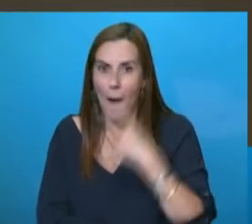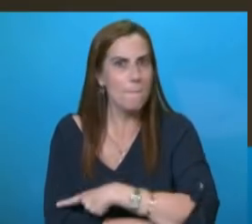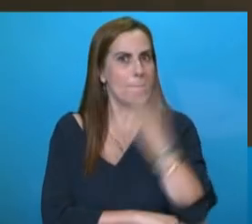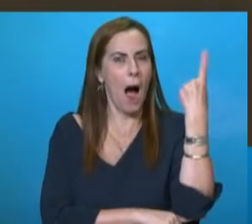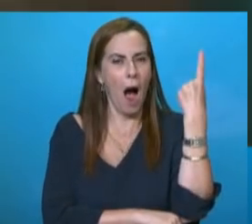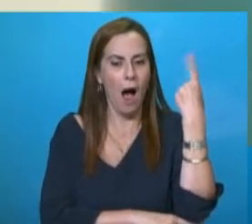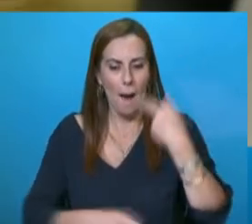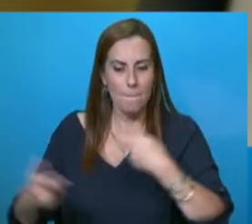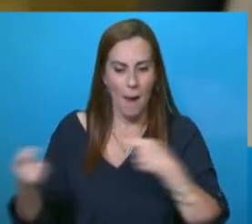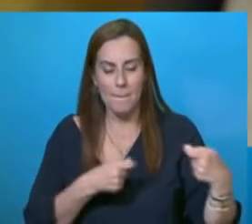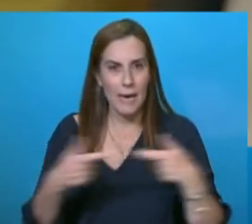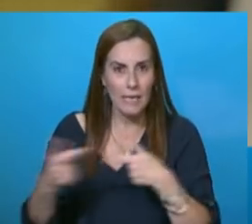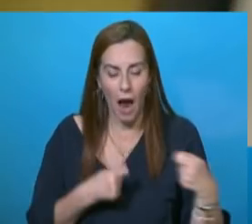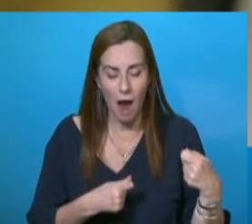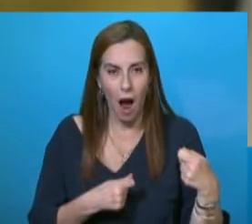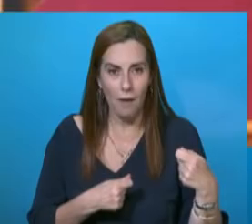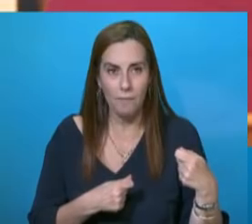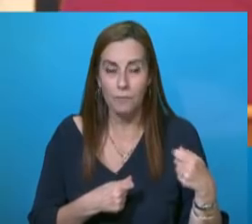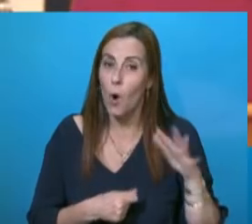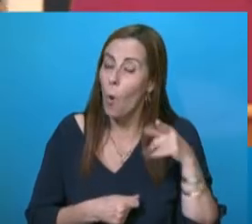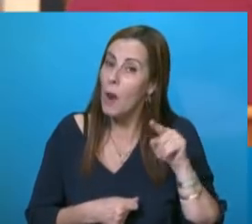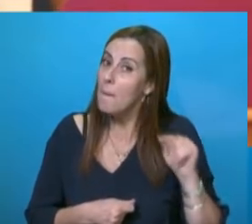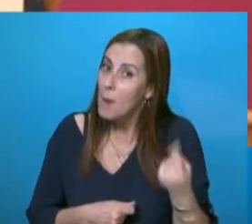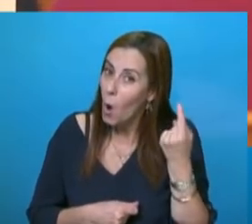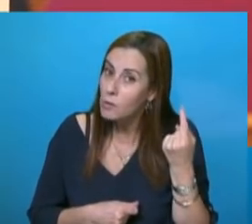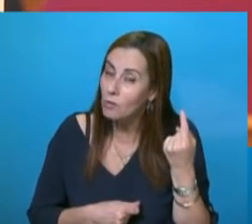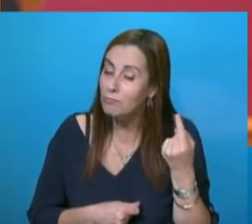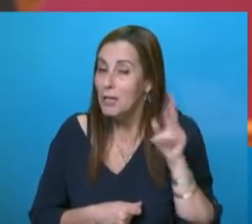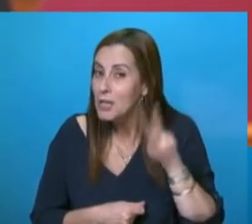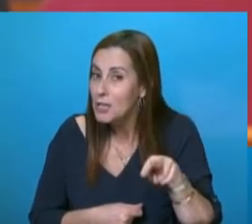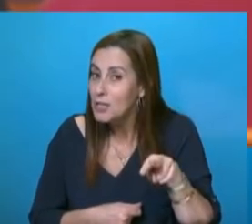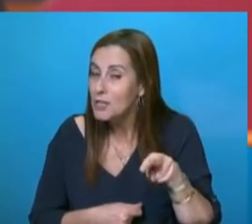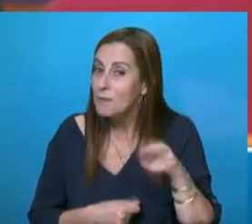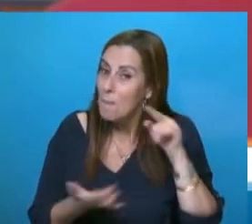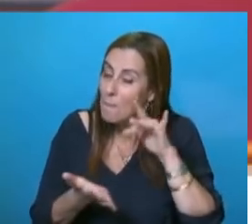ביותר שהיה אי פעם למניה כזאת, אולי בכל זאת יש מקום לאופטימיות.